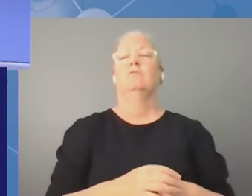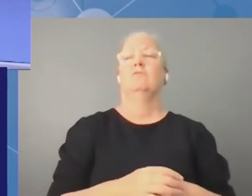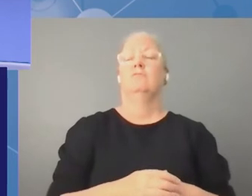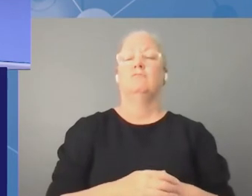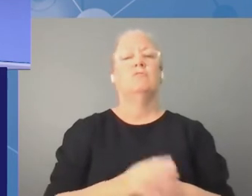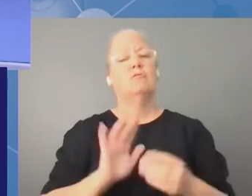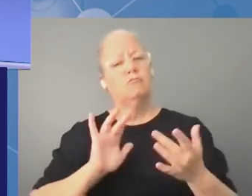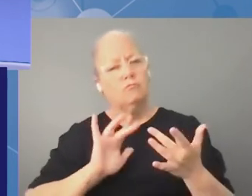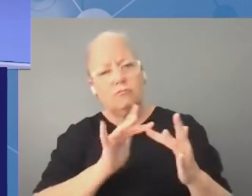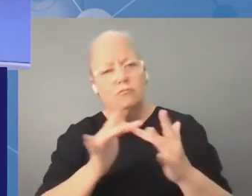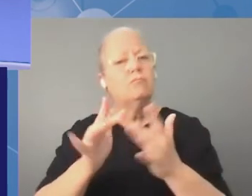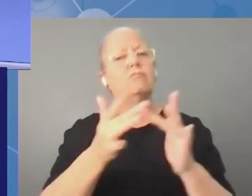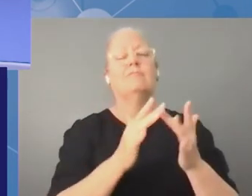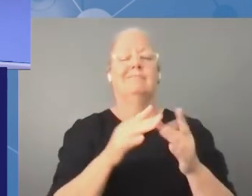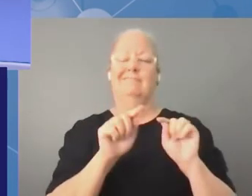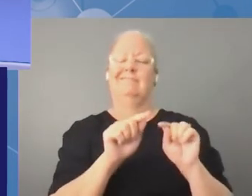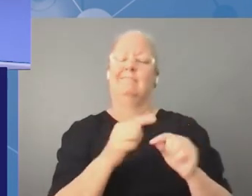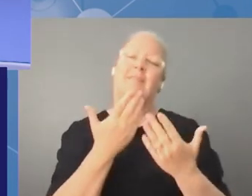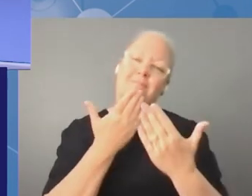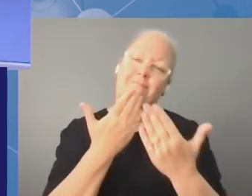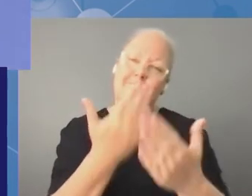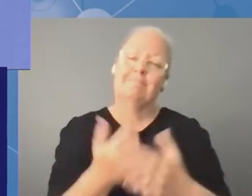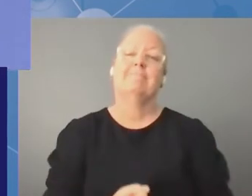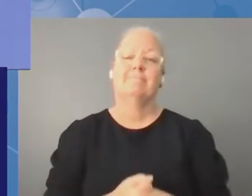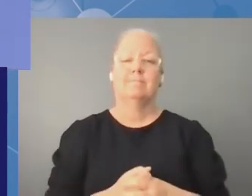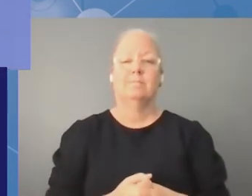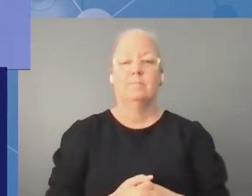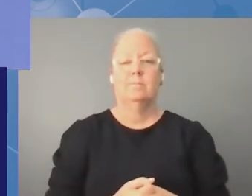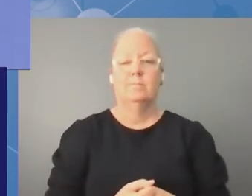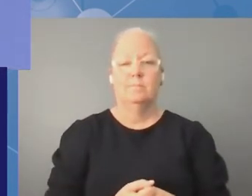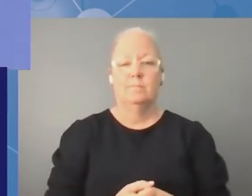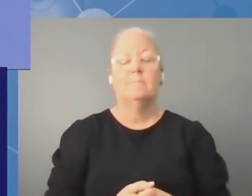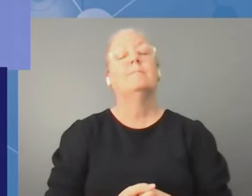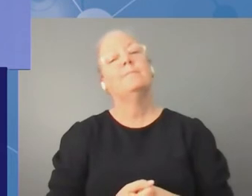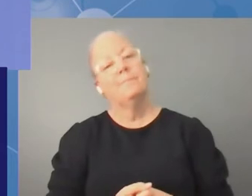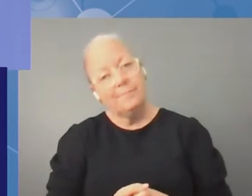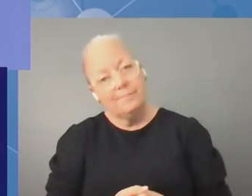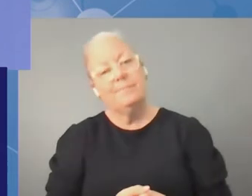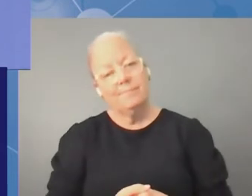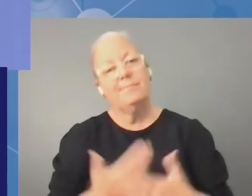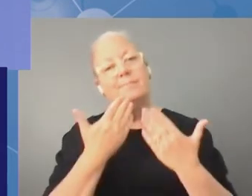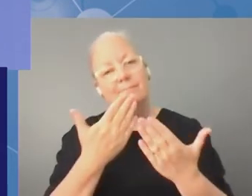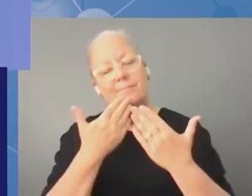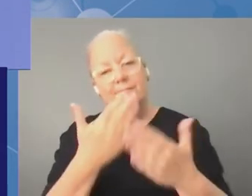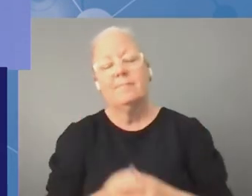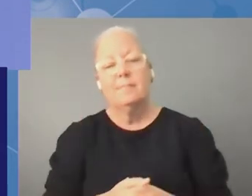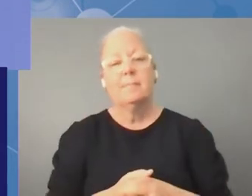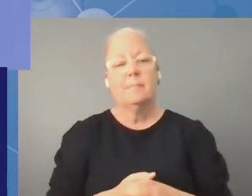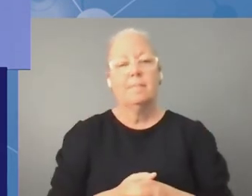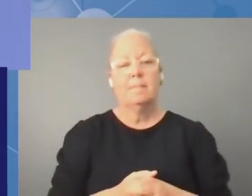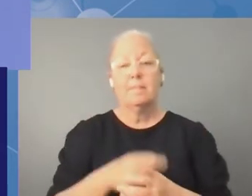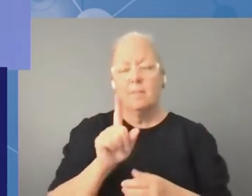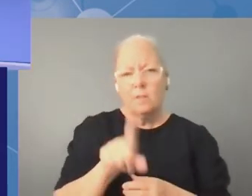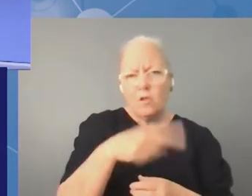NRI. وأظن أن أمانة الاي جي اف يمكن أن تعمل مزيد في هذا الصدد. وشكرا.